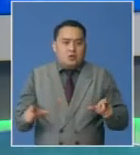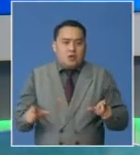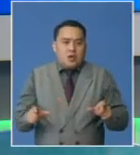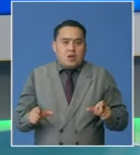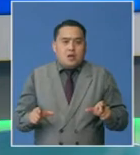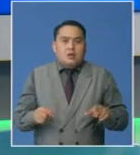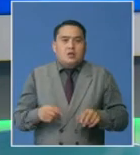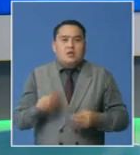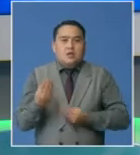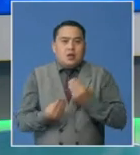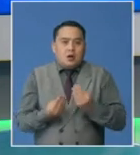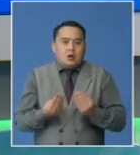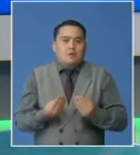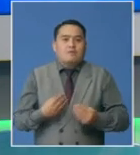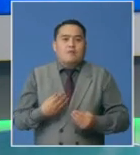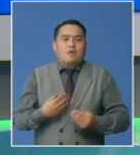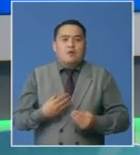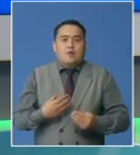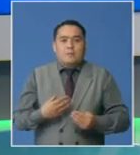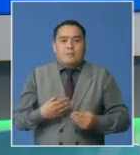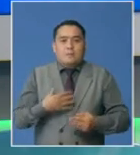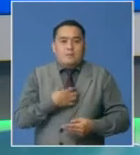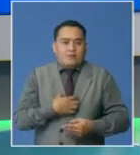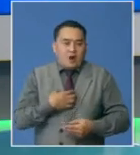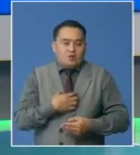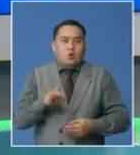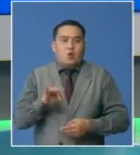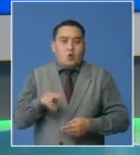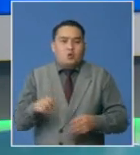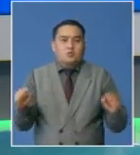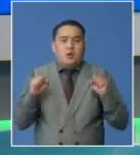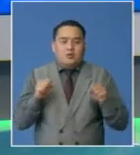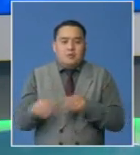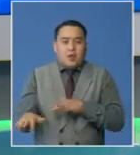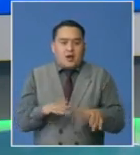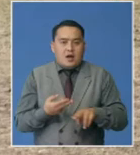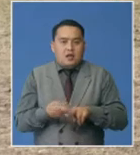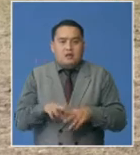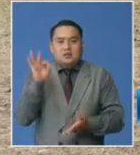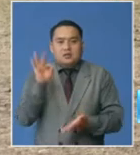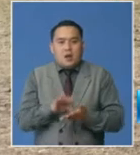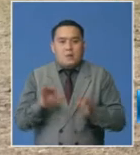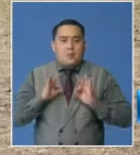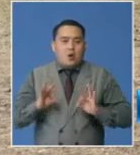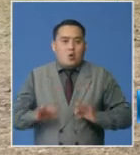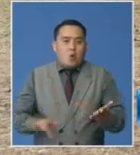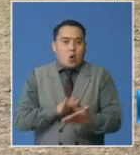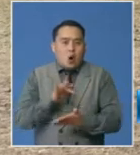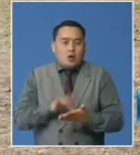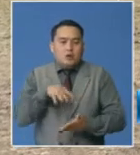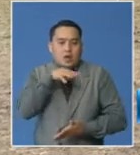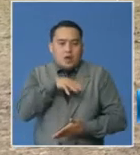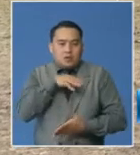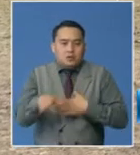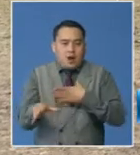асоциальному поведению, играют не только оперативно-профилактические, но и спортивные мероприятия. Именно с этой целью прокуратурой города Текели совместно